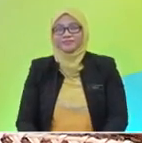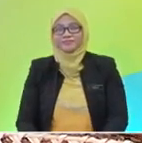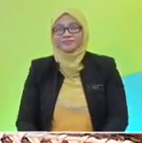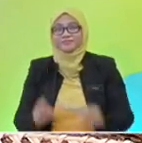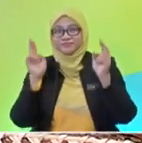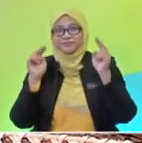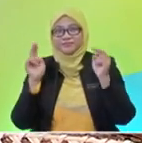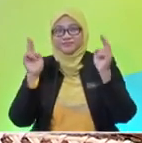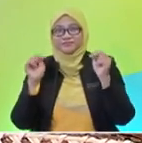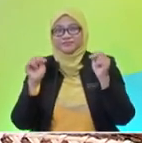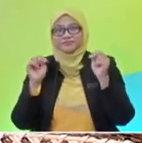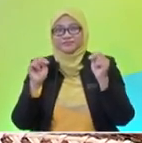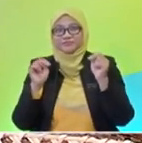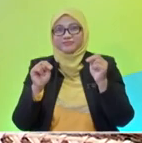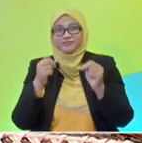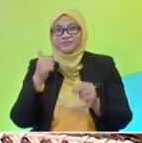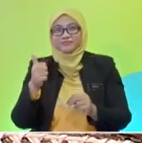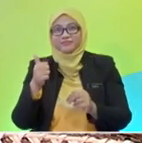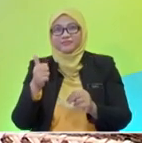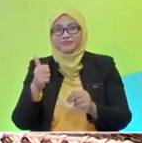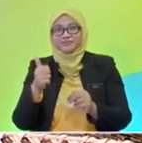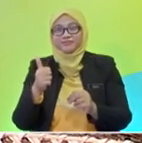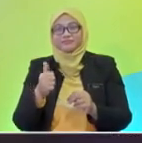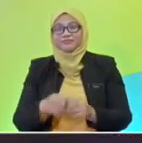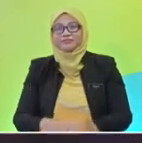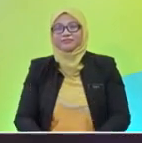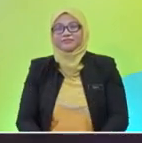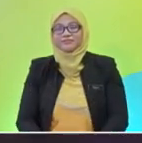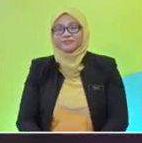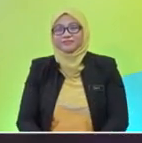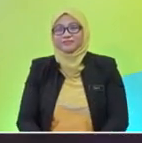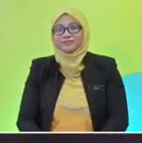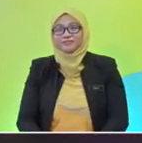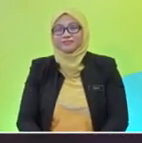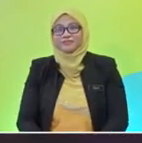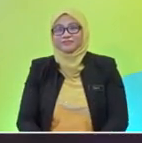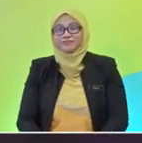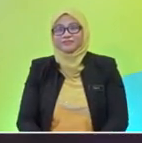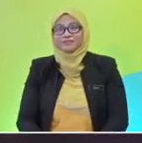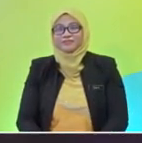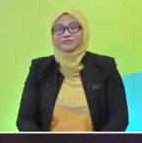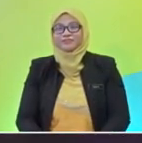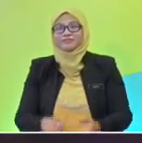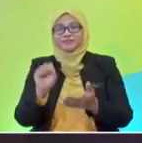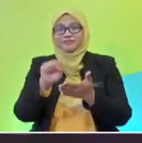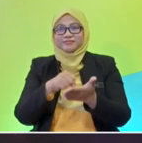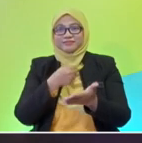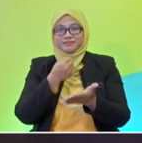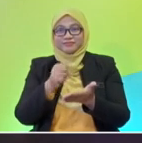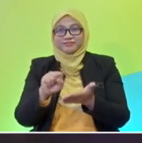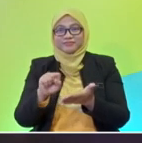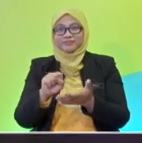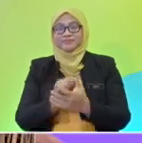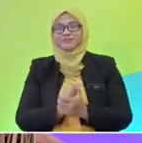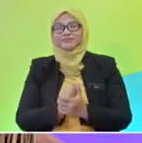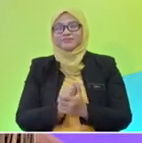hari ini begitu menarik, iaitu warisan. Betul, tepat dan sekali. Dan dalam segmen ini kita akan belajar mengenai sajak. Ya. Apa